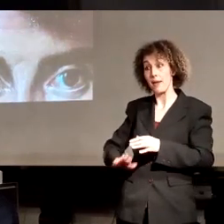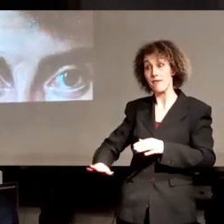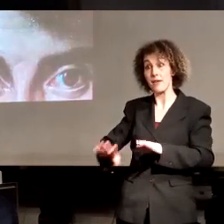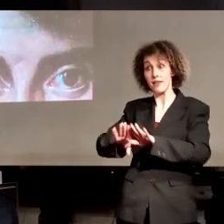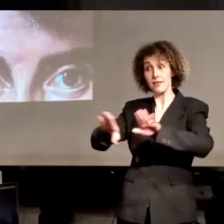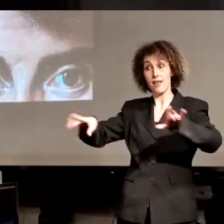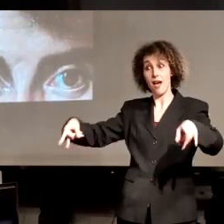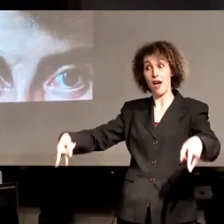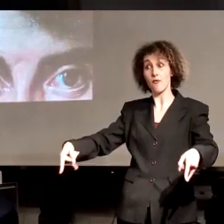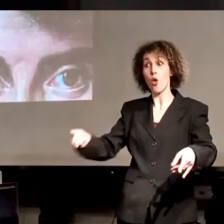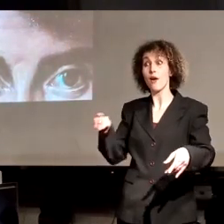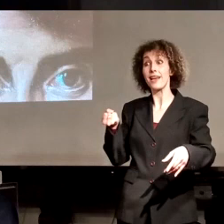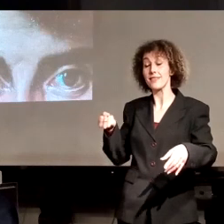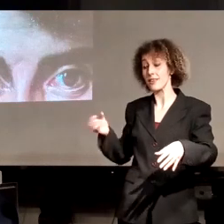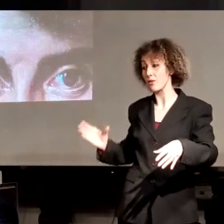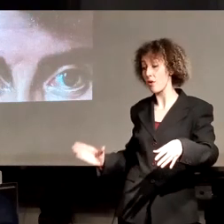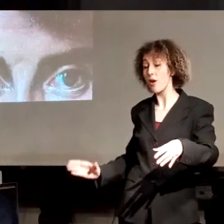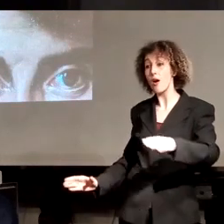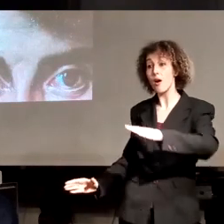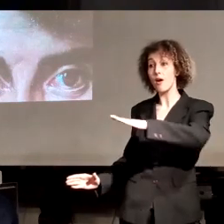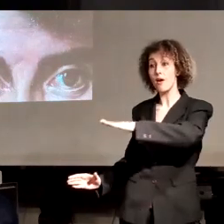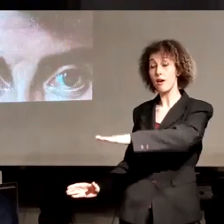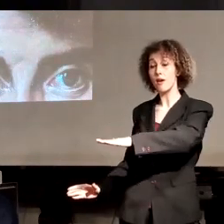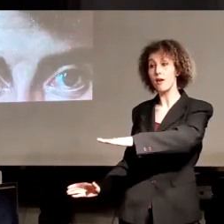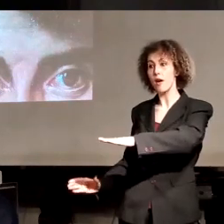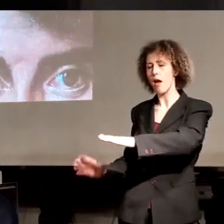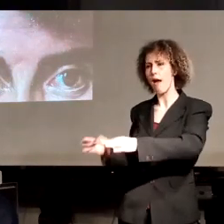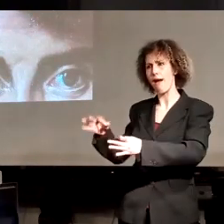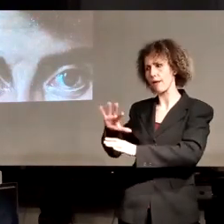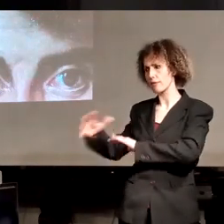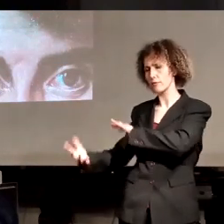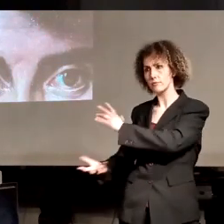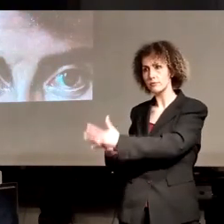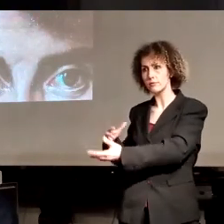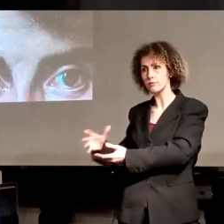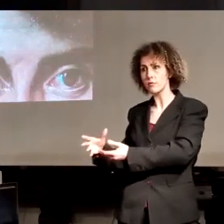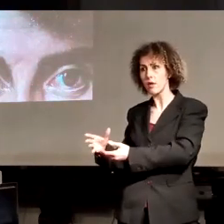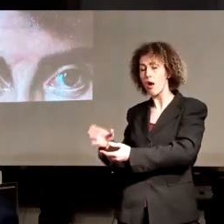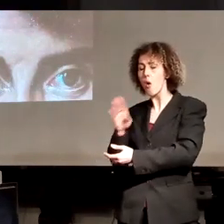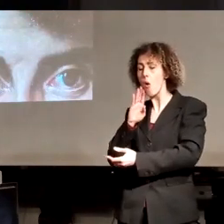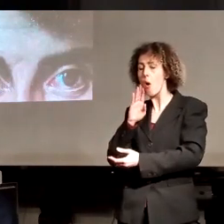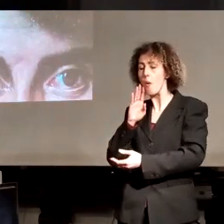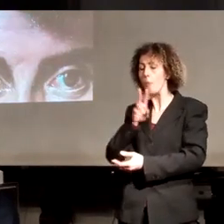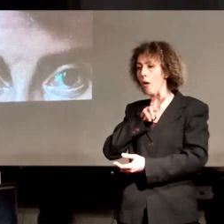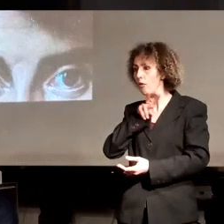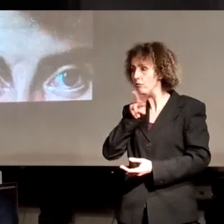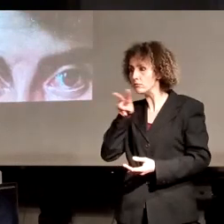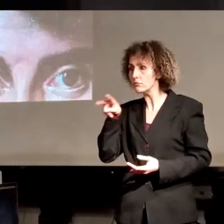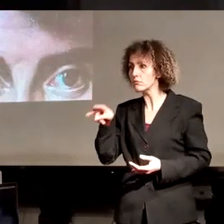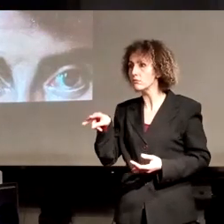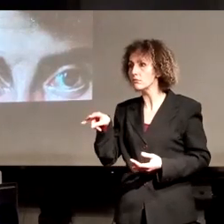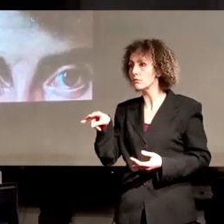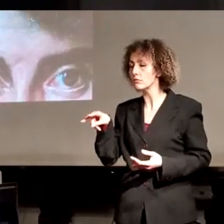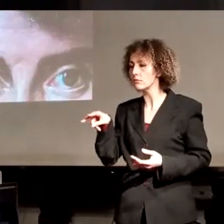dietro un tavolo ancora avvolto nella carta si precipitò con un salto ma di nuovo si